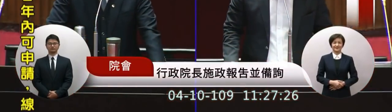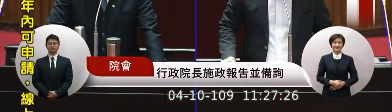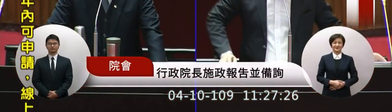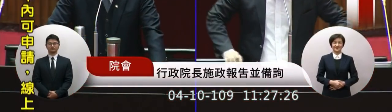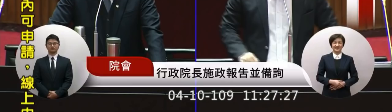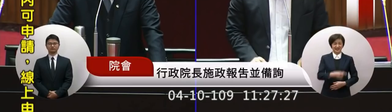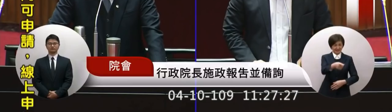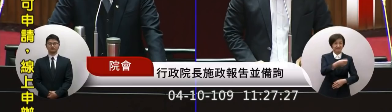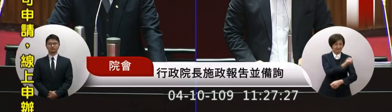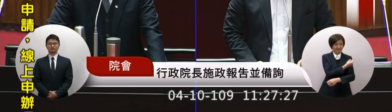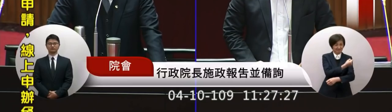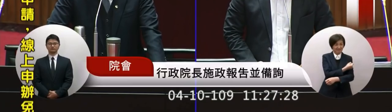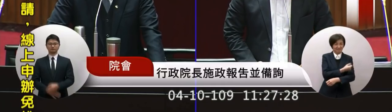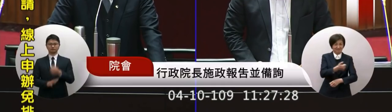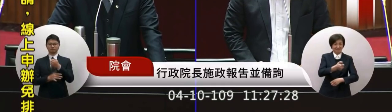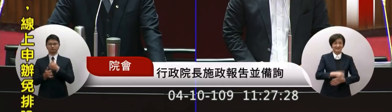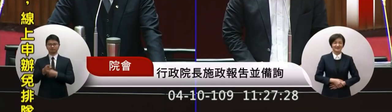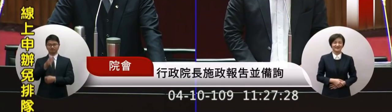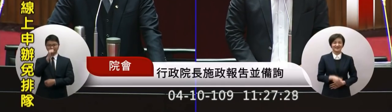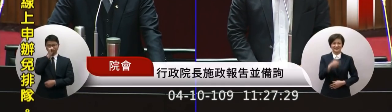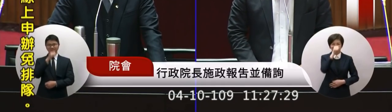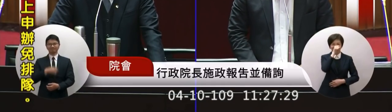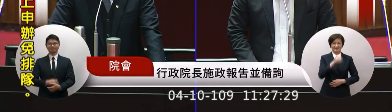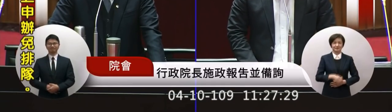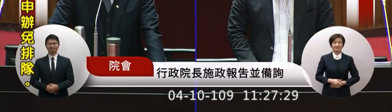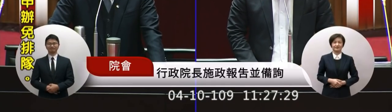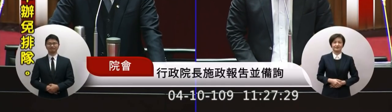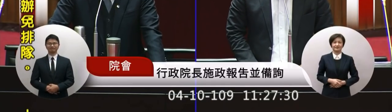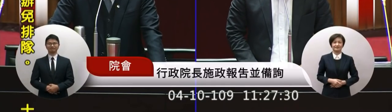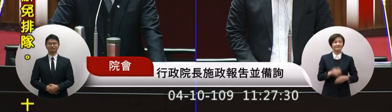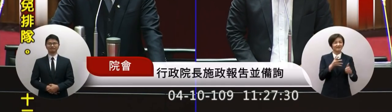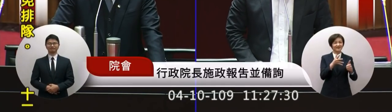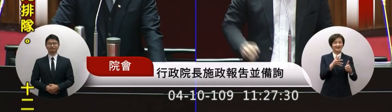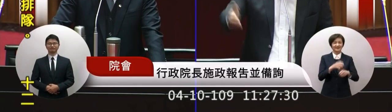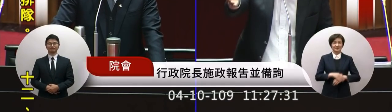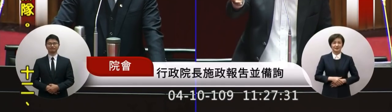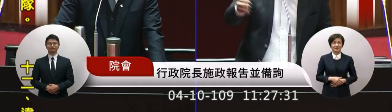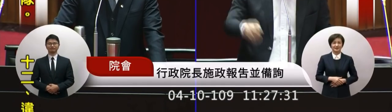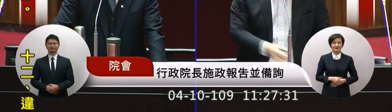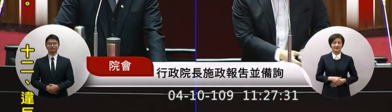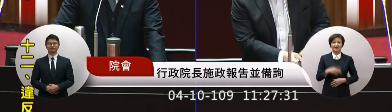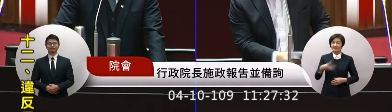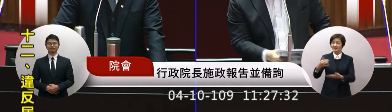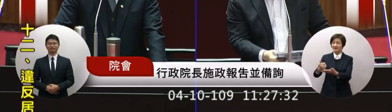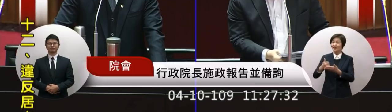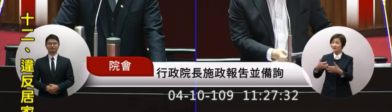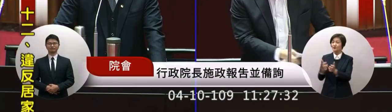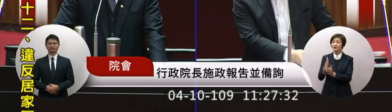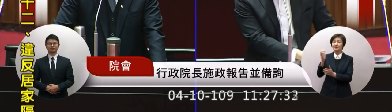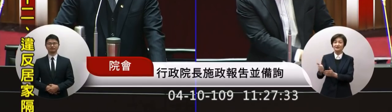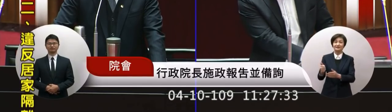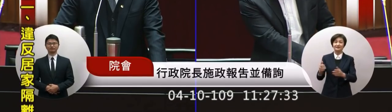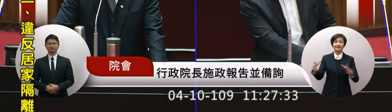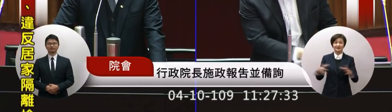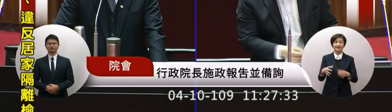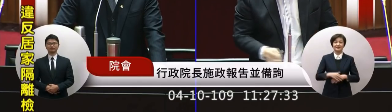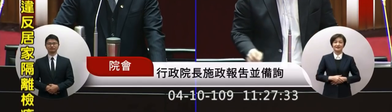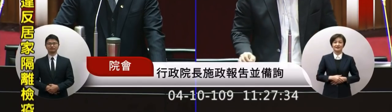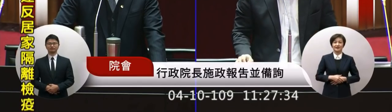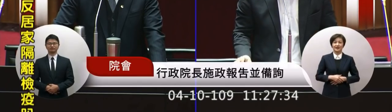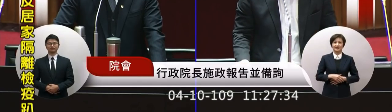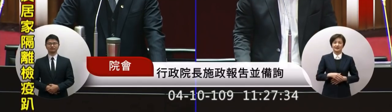定有辛苦。 委员你好， 你好，请教一下吼，那嘛邀请部长好啊，咱讲一下台